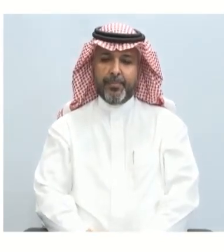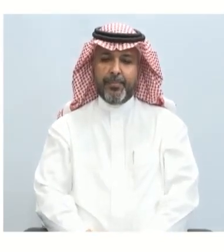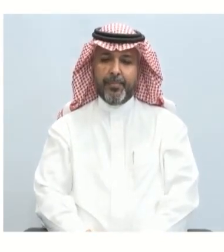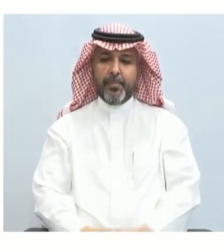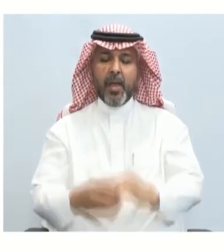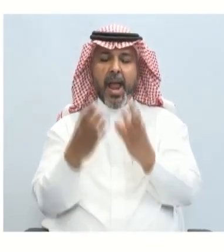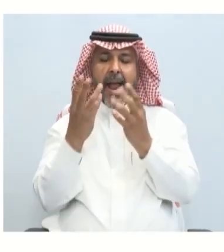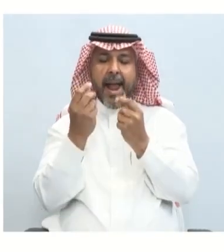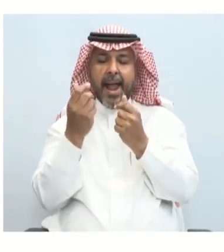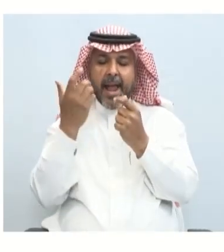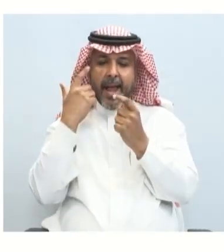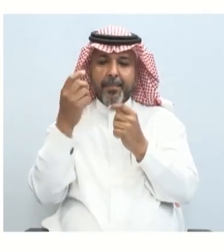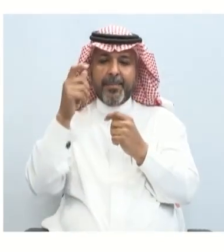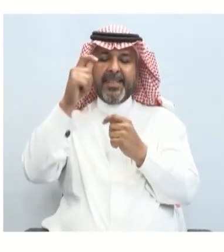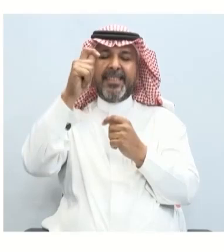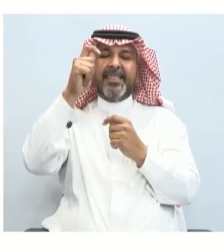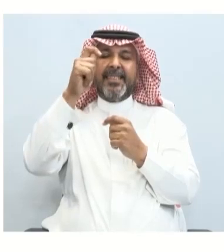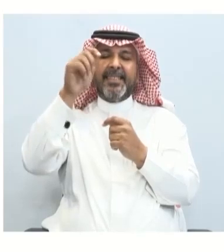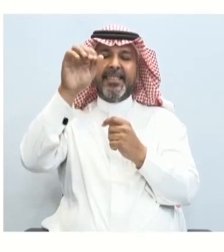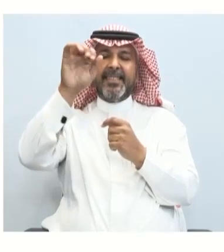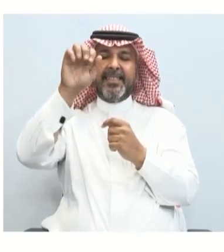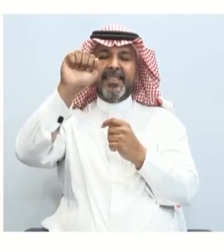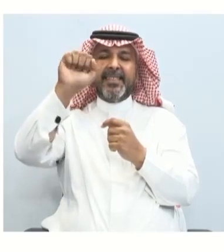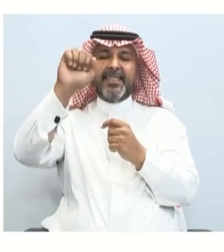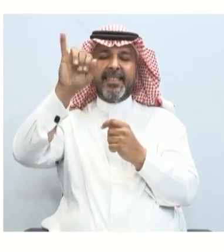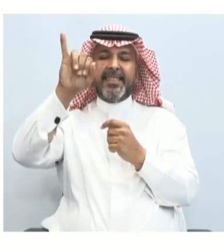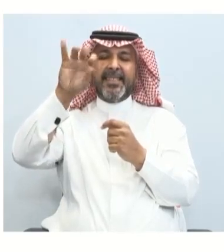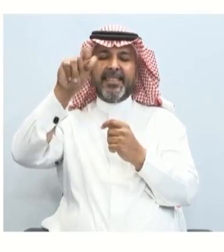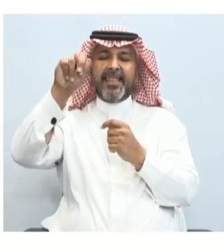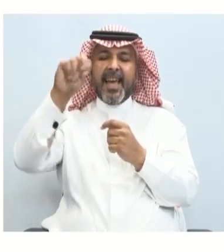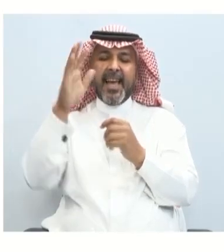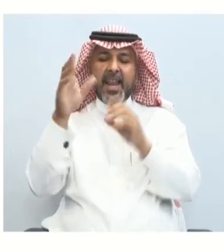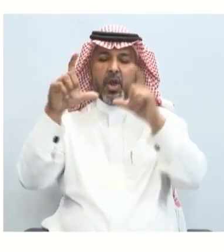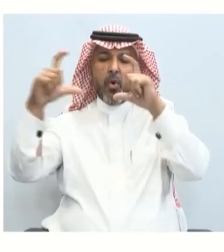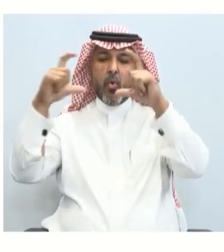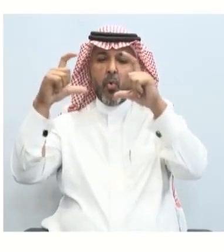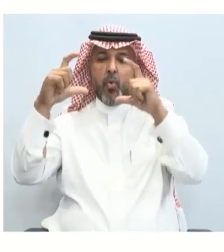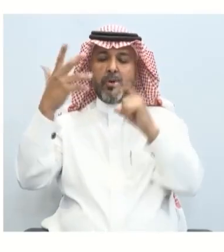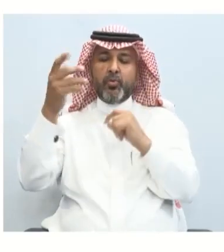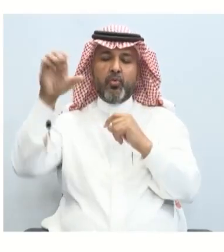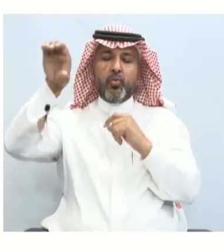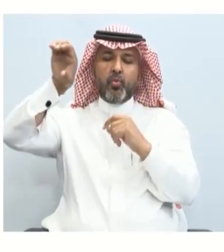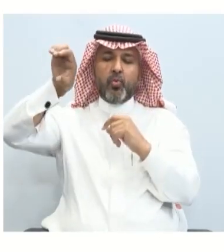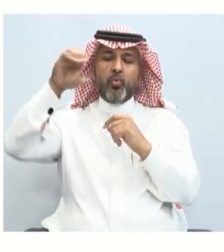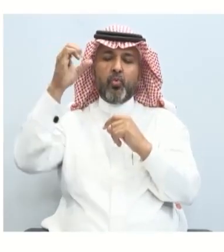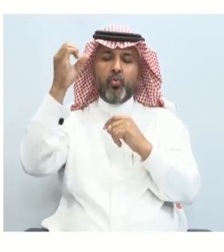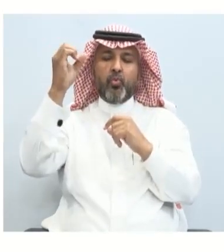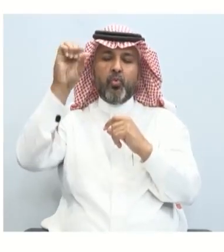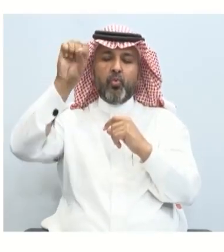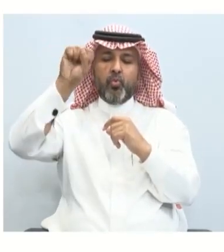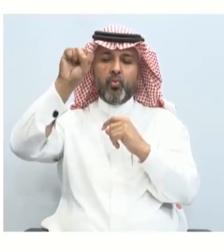ل كوساين انفرس للنصف فممكن انت توجد الناتج هنا فكوس انفرس للنصف طبعا من خلال